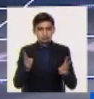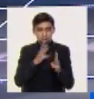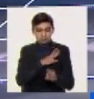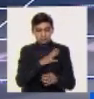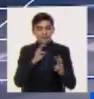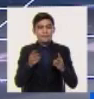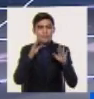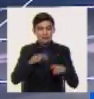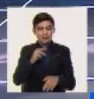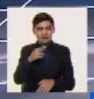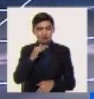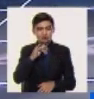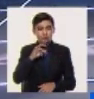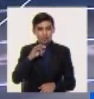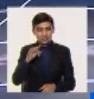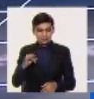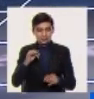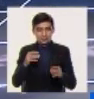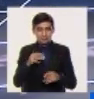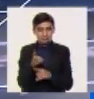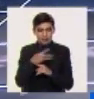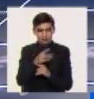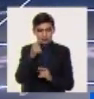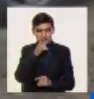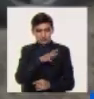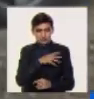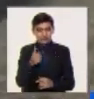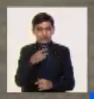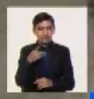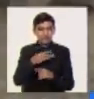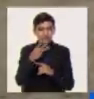на месторождении Джируй не могли потушить несколько часов.